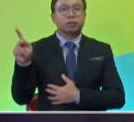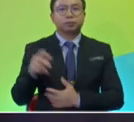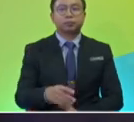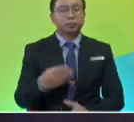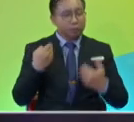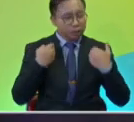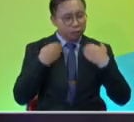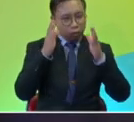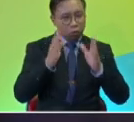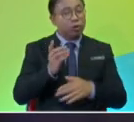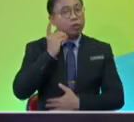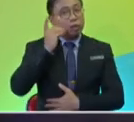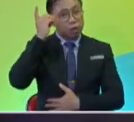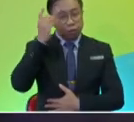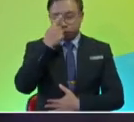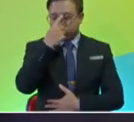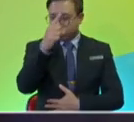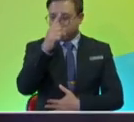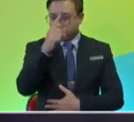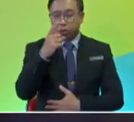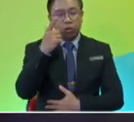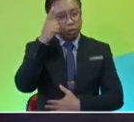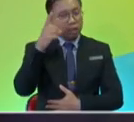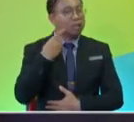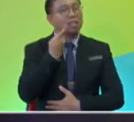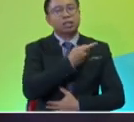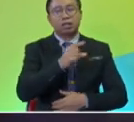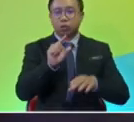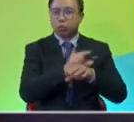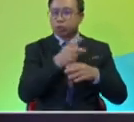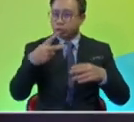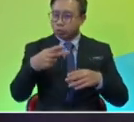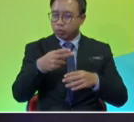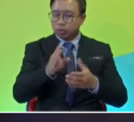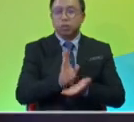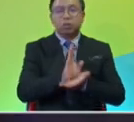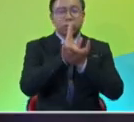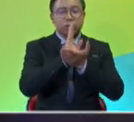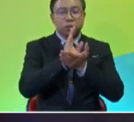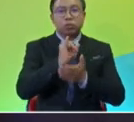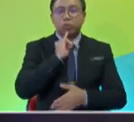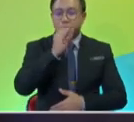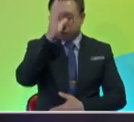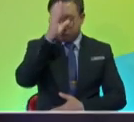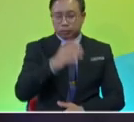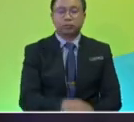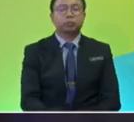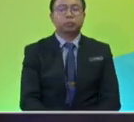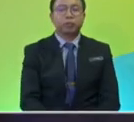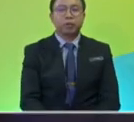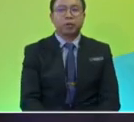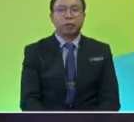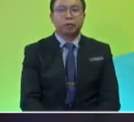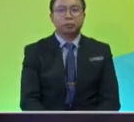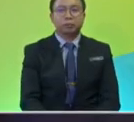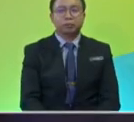kita ada lebih dewasa untuk lihat kita gunakan gunting Atun kita bo minta tolong Mak Ayah kita atau orang yang lebih dewasa dan yang lain-lain